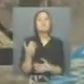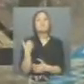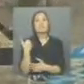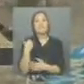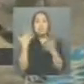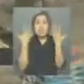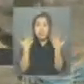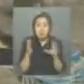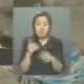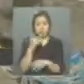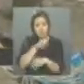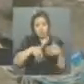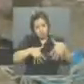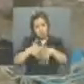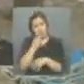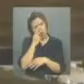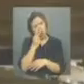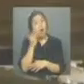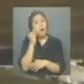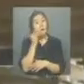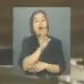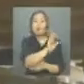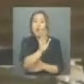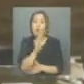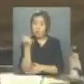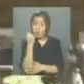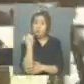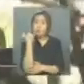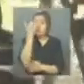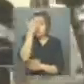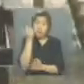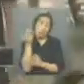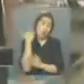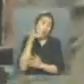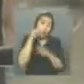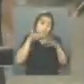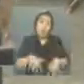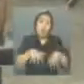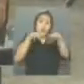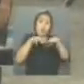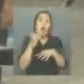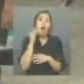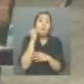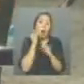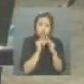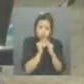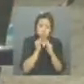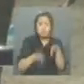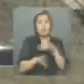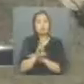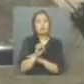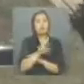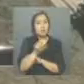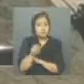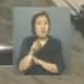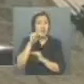ร่วมมือชาวบ้านให้ตรวจสอบความแข็งแรงของบ้านเรือนเนื่องจากในช่วงน้ำท่วมที่ผ่านมาบ้านเรือนกว่าร้อยละ70ถูกน้ำท่วมขังเป็